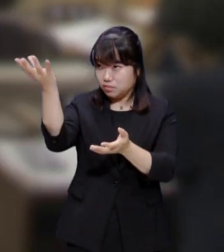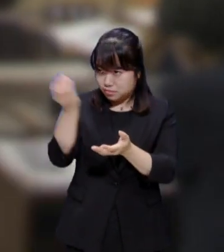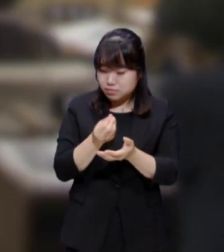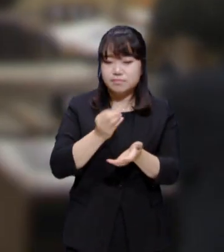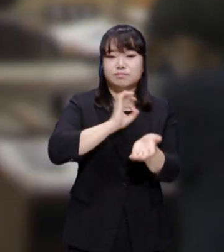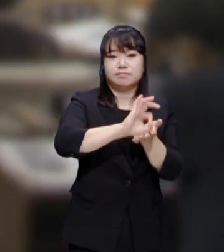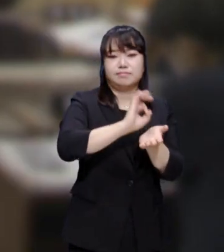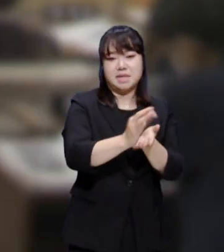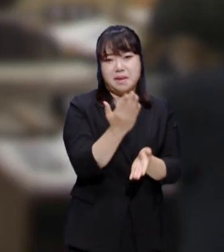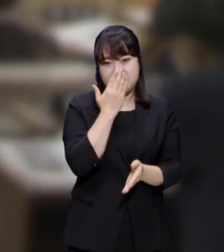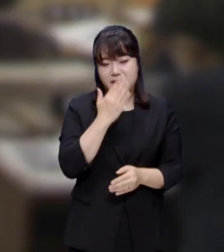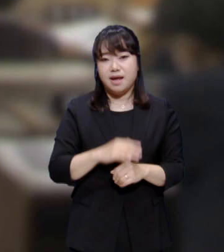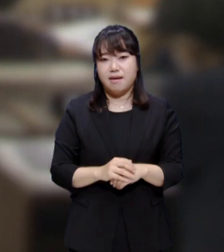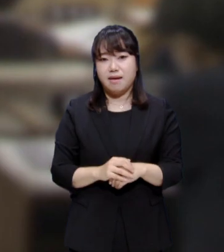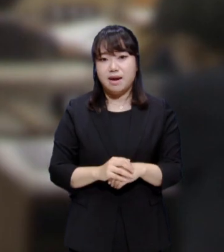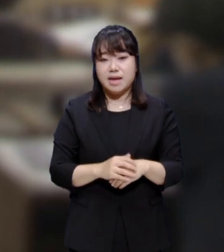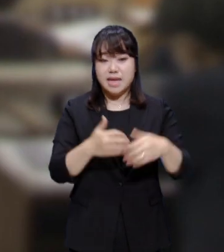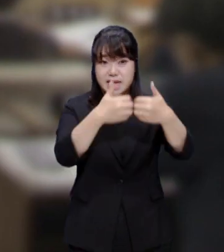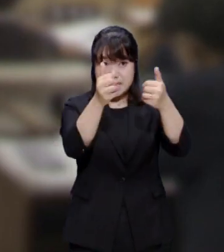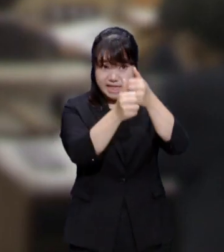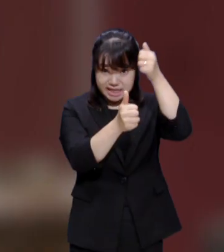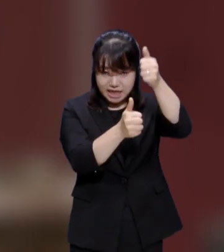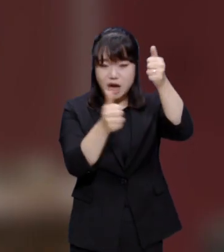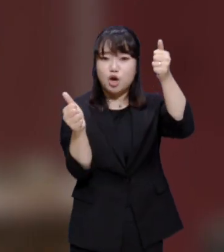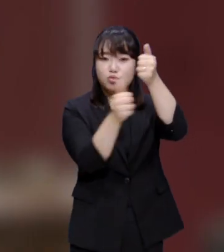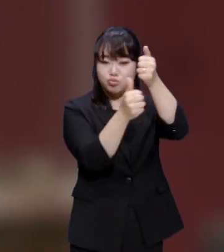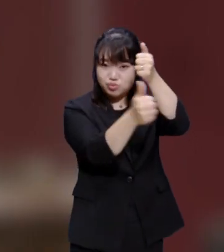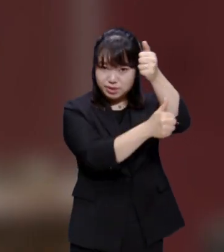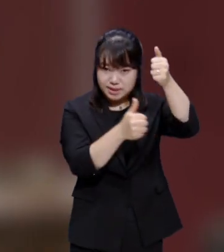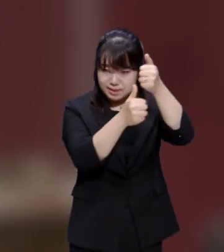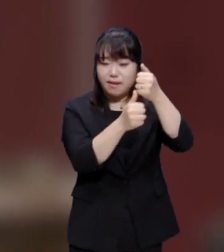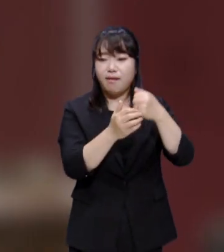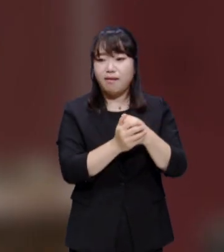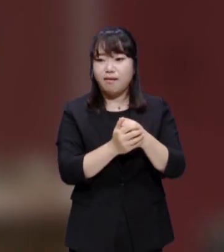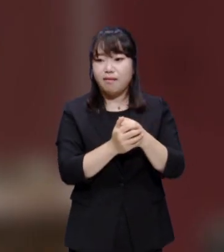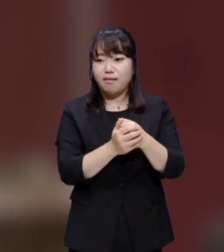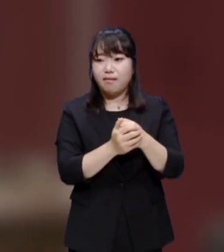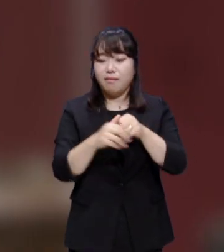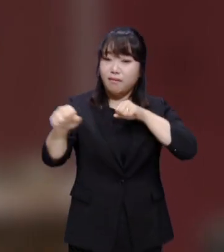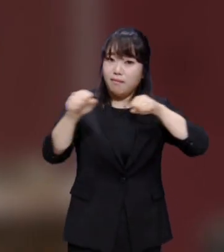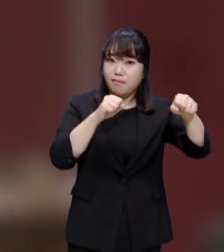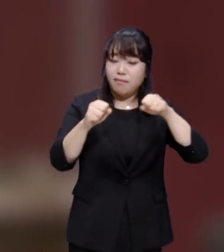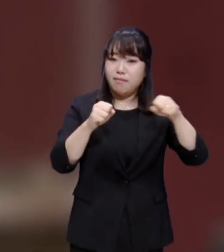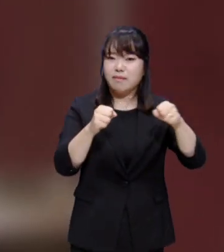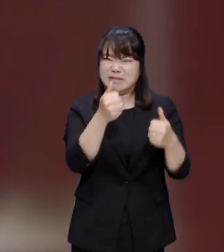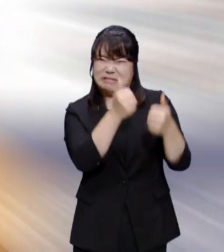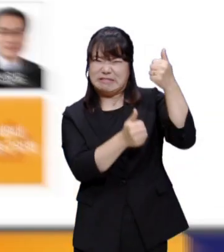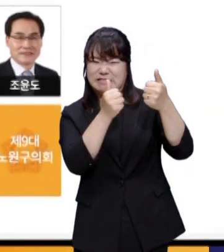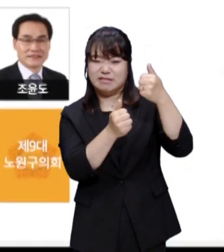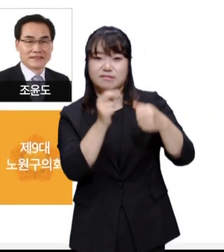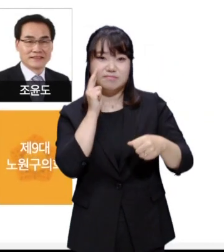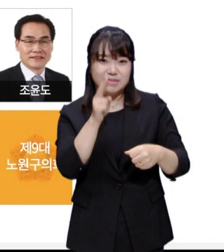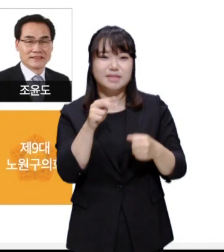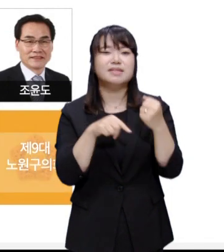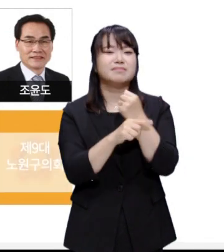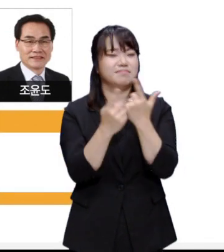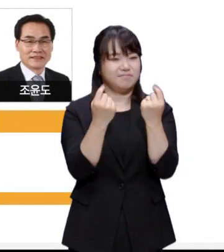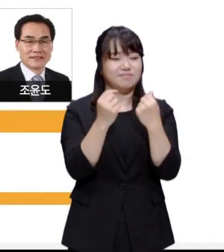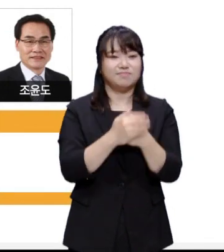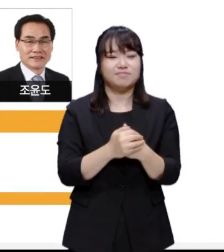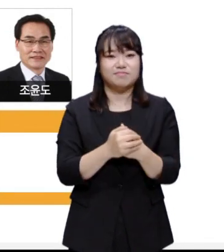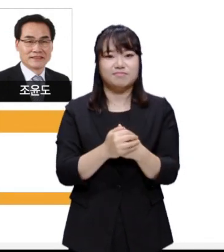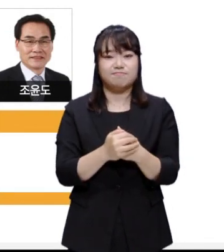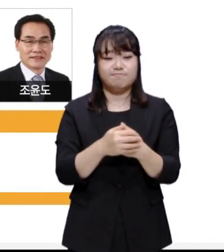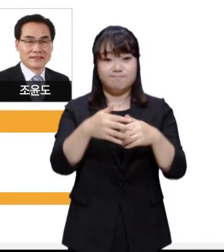있습니다. 의장과 부의장 등의 경쟁이 치열한 이유 가운데 하나이기도 합니다. 이런